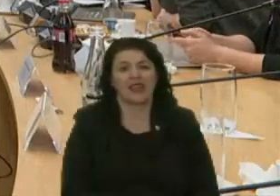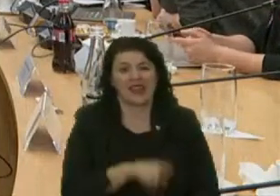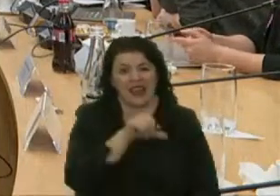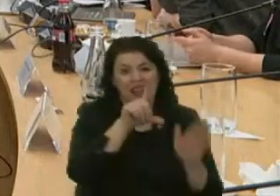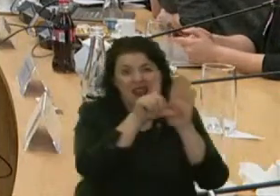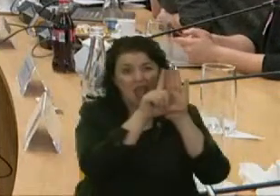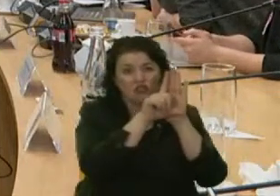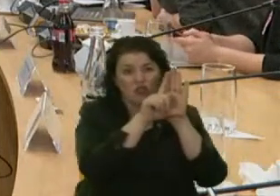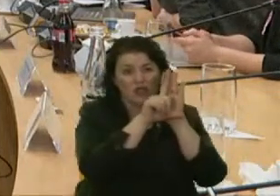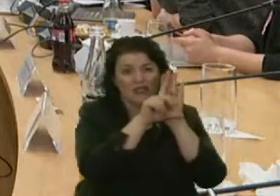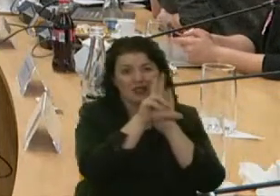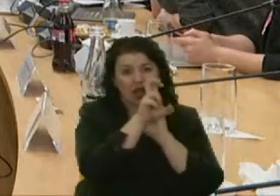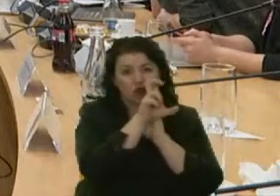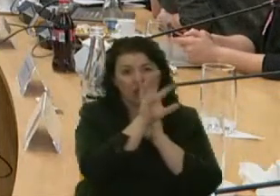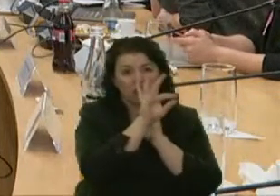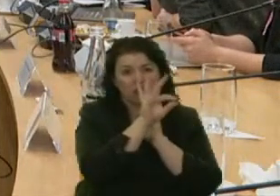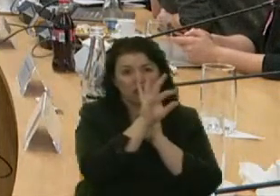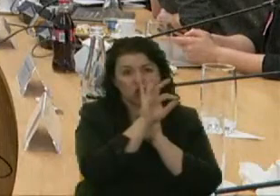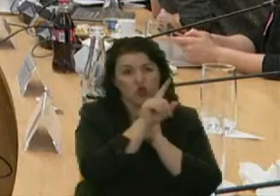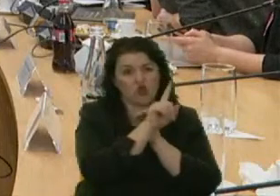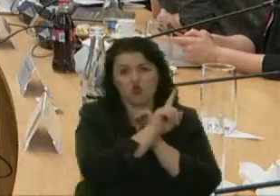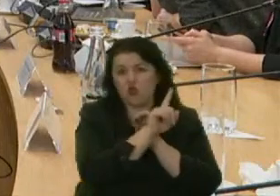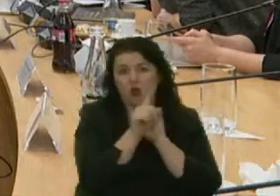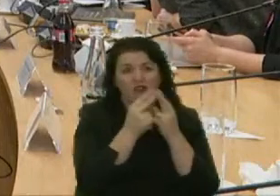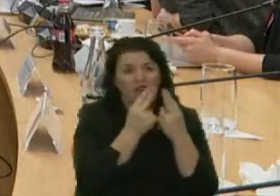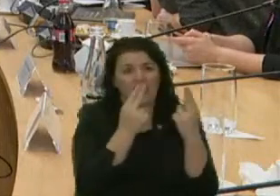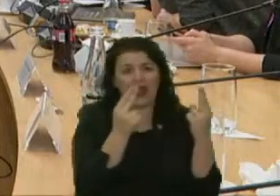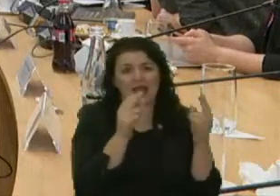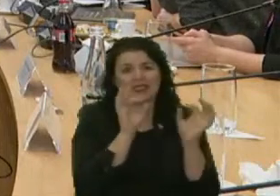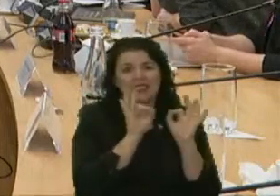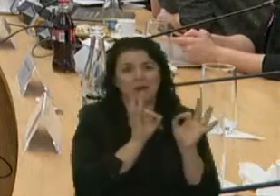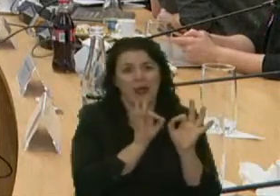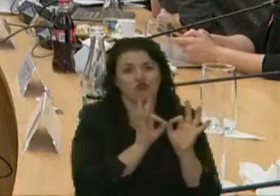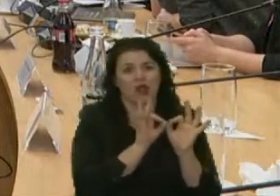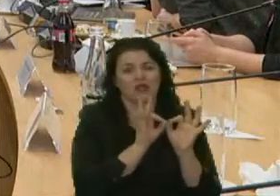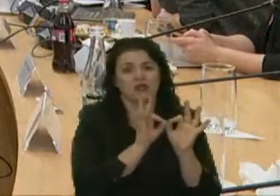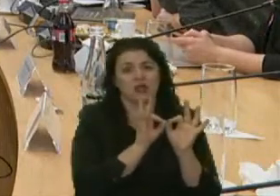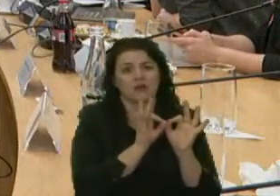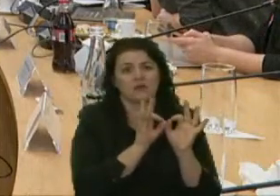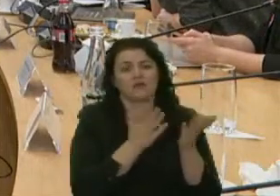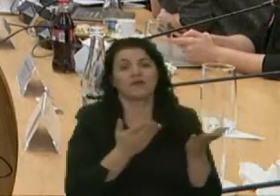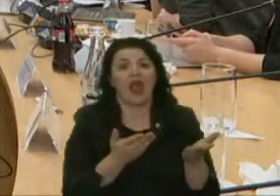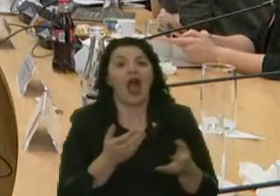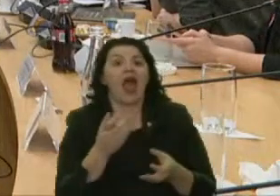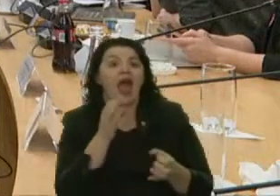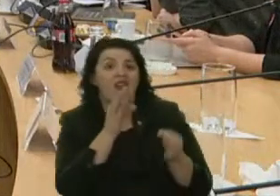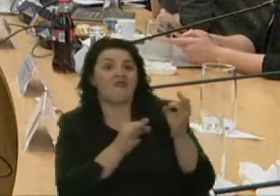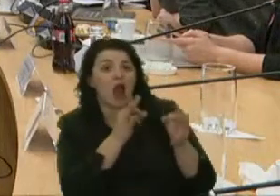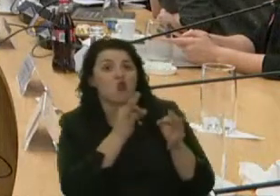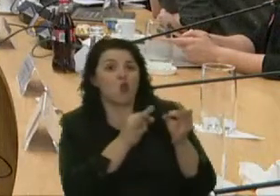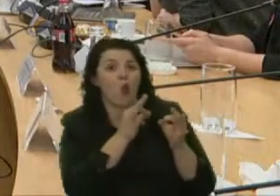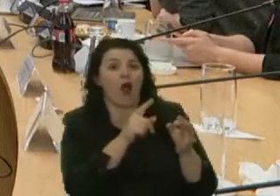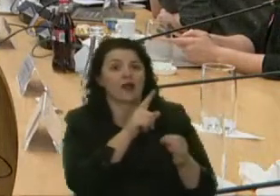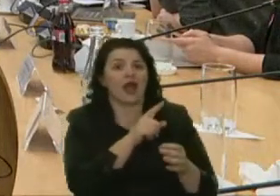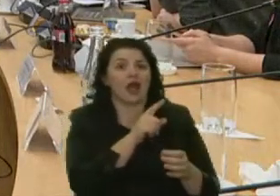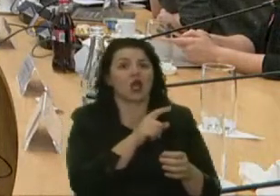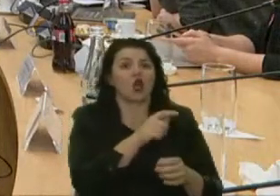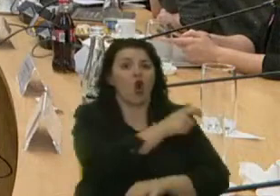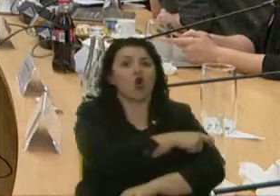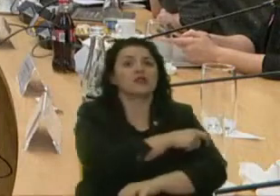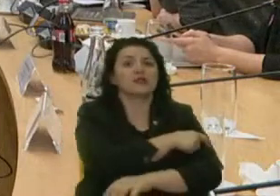350 pe 2005 nu presupune evaloare de specialitate în prezent evaluarea proiectelor culturale revine consilierilor